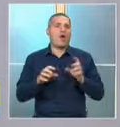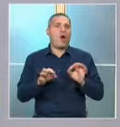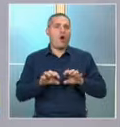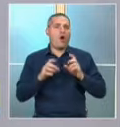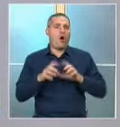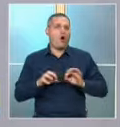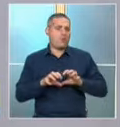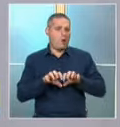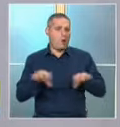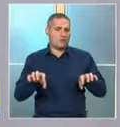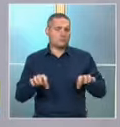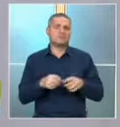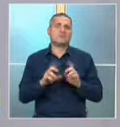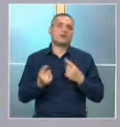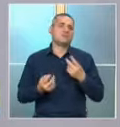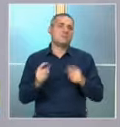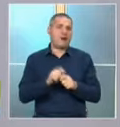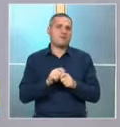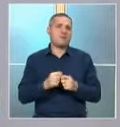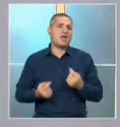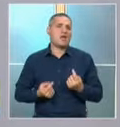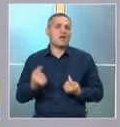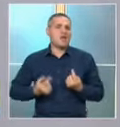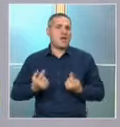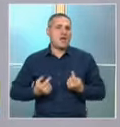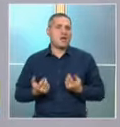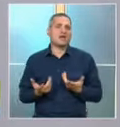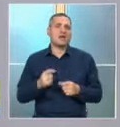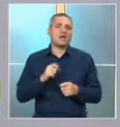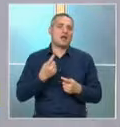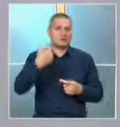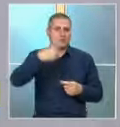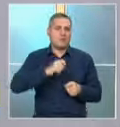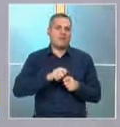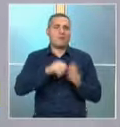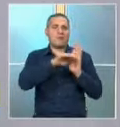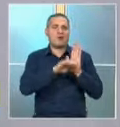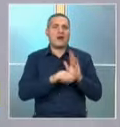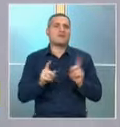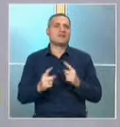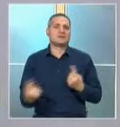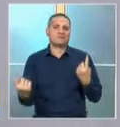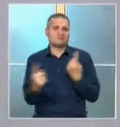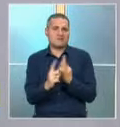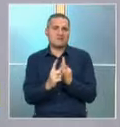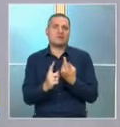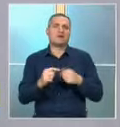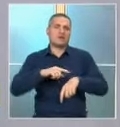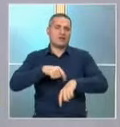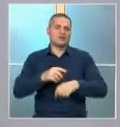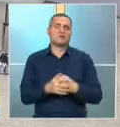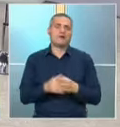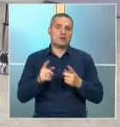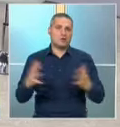игри. Или пък сме си самостоятелно. Така си правиме програмата, че в повечето часове не се засичаме.